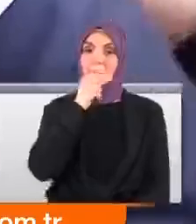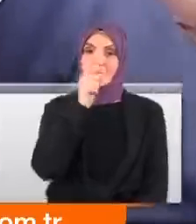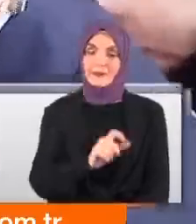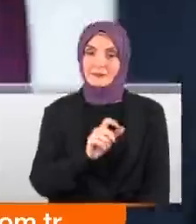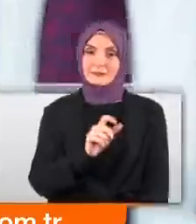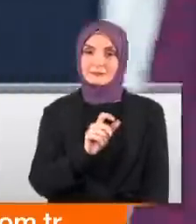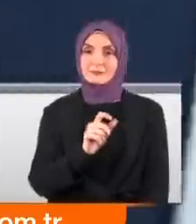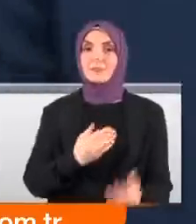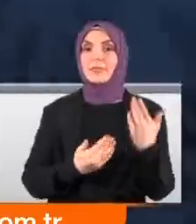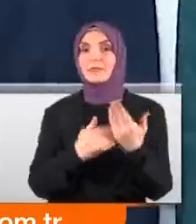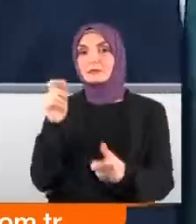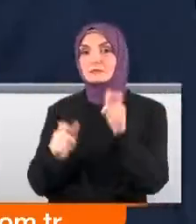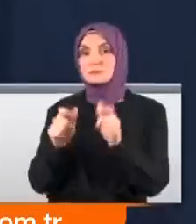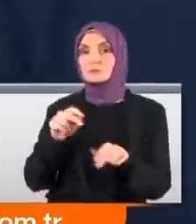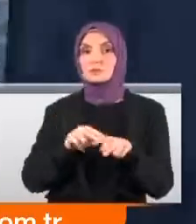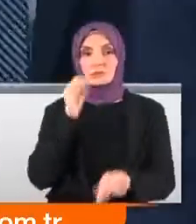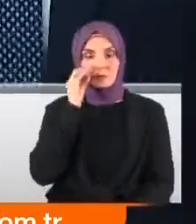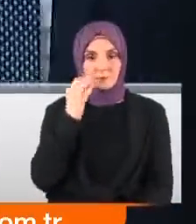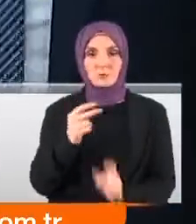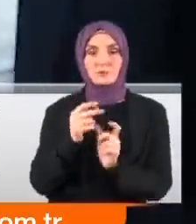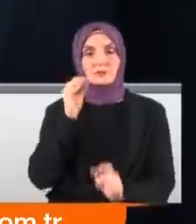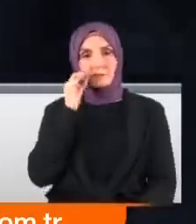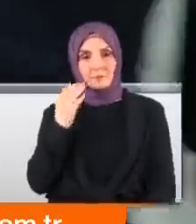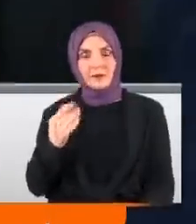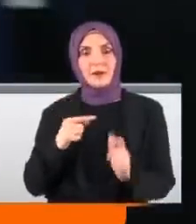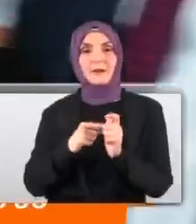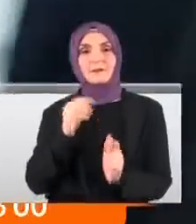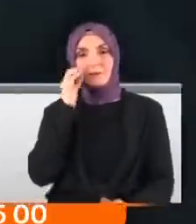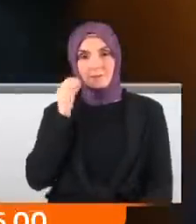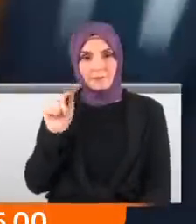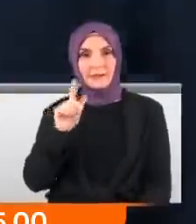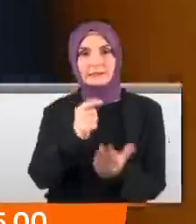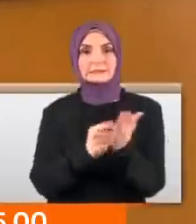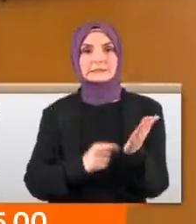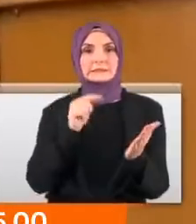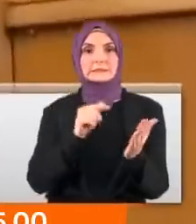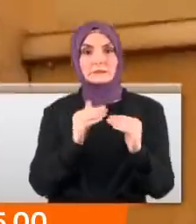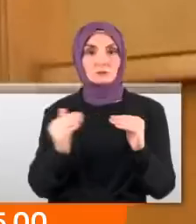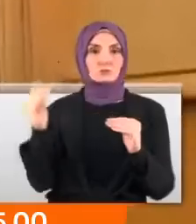Zorlu, Uğur Poyraz, Ümit Özlale ve Erhan Usta listede üst sıralarda yer aldı.